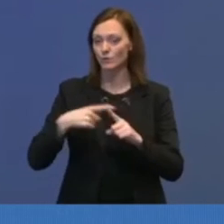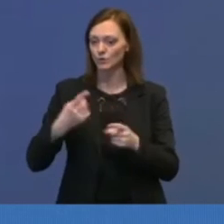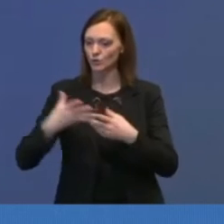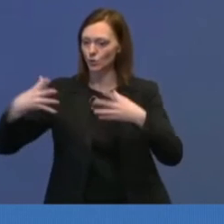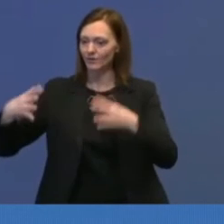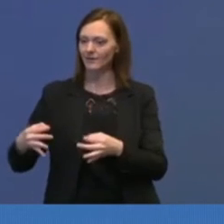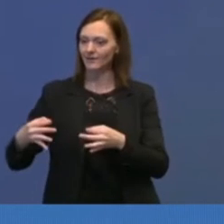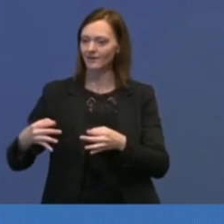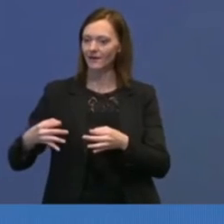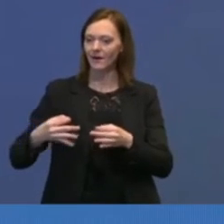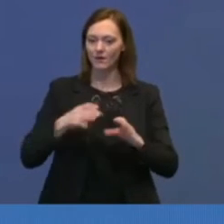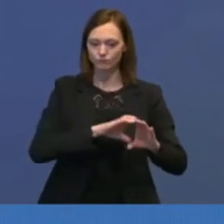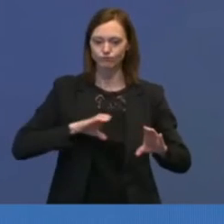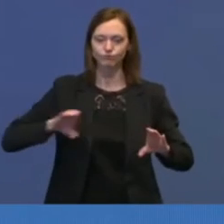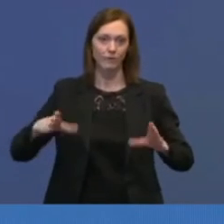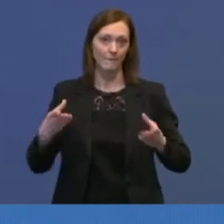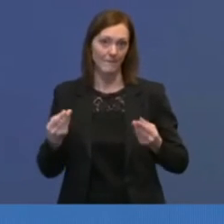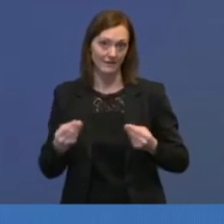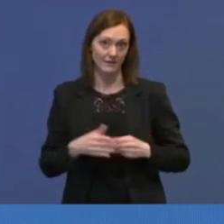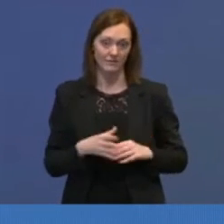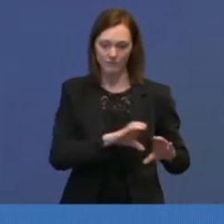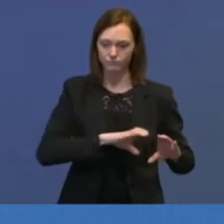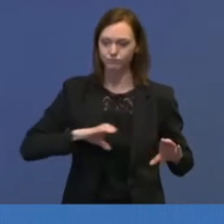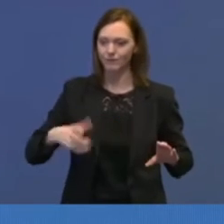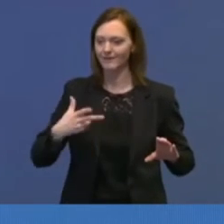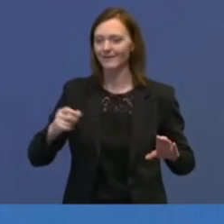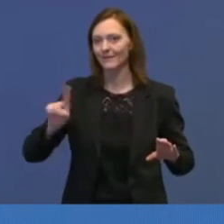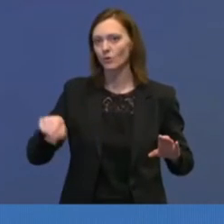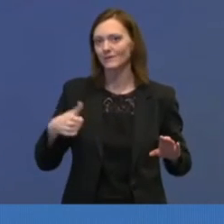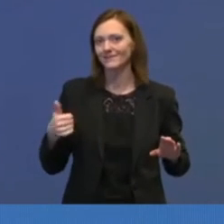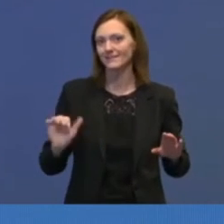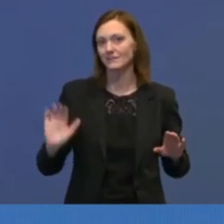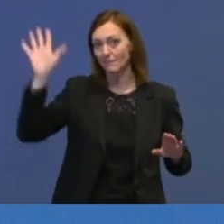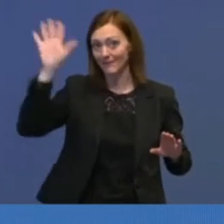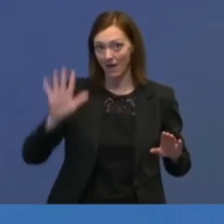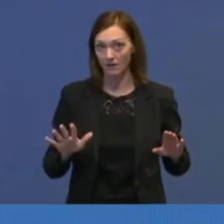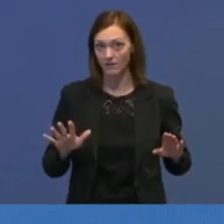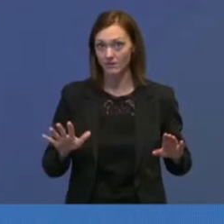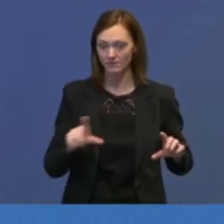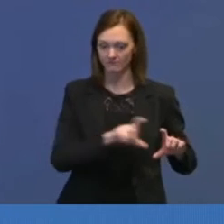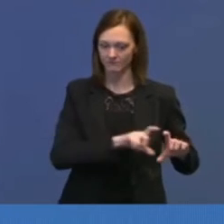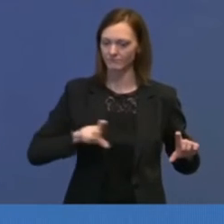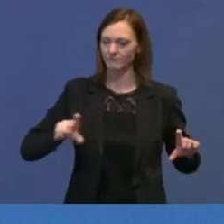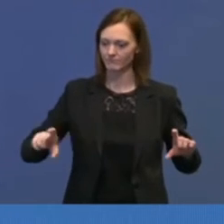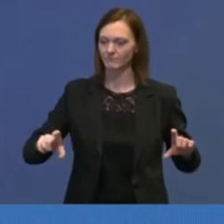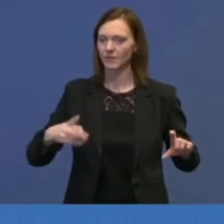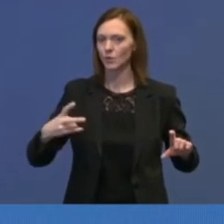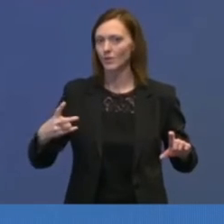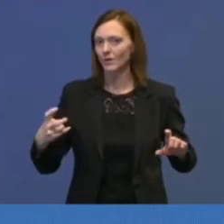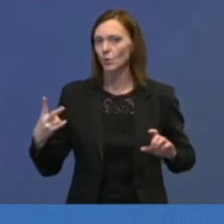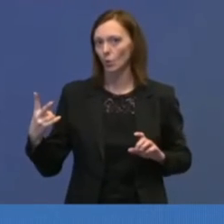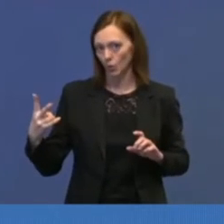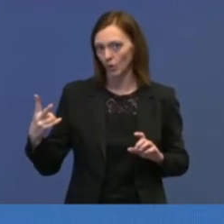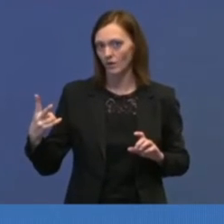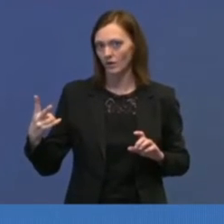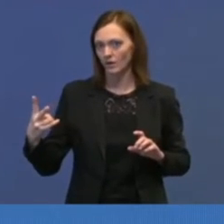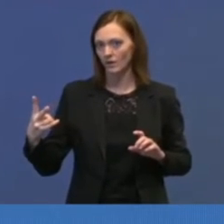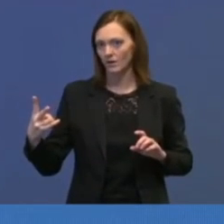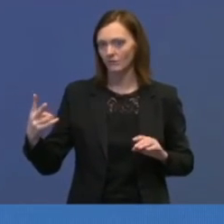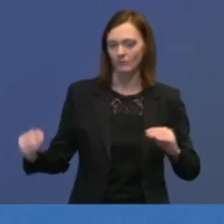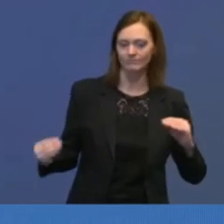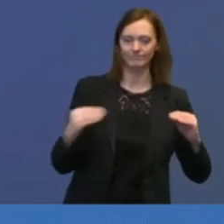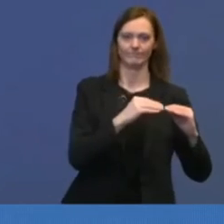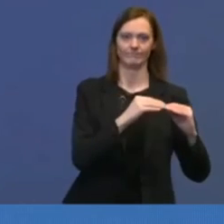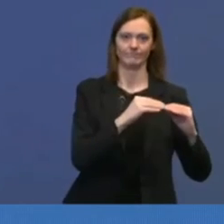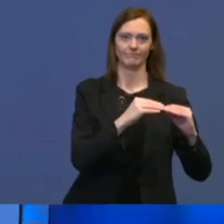laqqaha uqundeyyen waxan uqundeyyen sotor lihbilyen wa inta loqundeyye sanadkan labaatan labaatan yala wasi lo